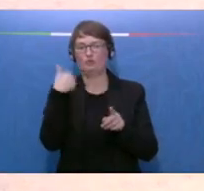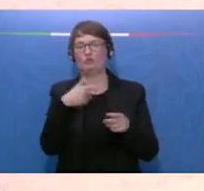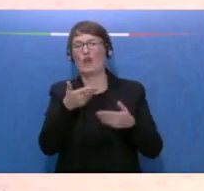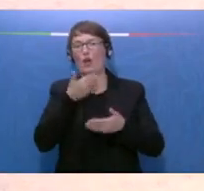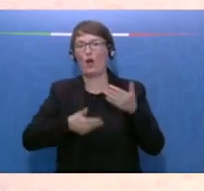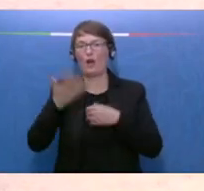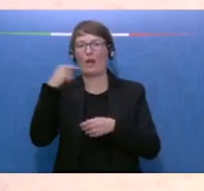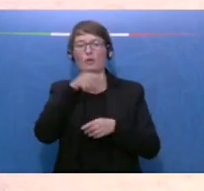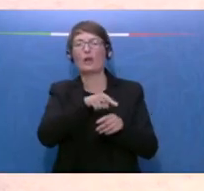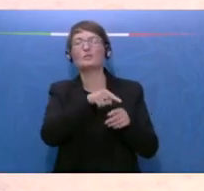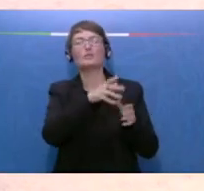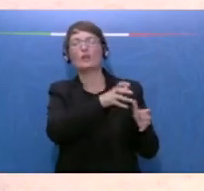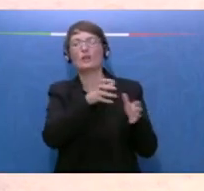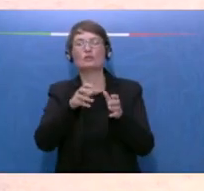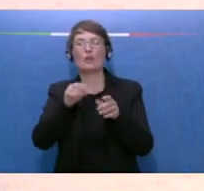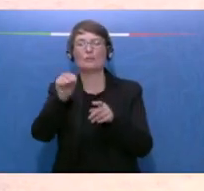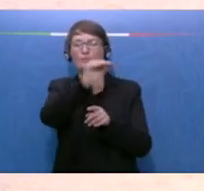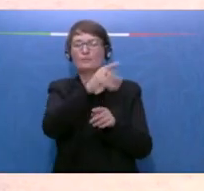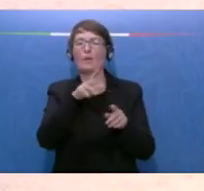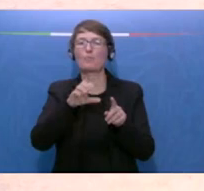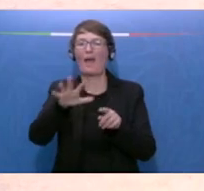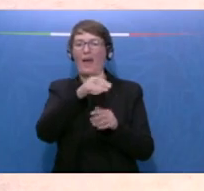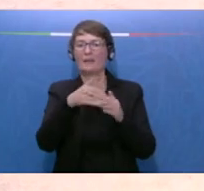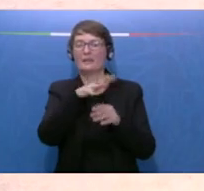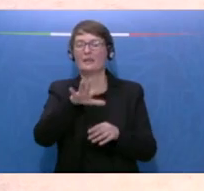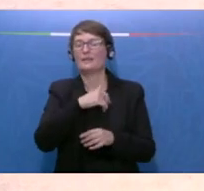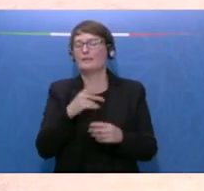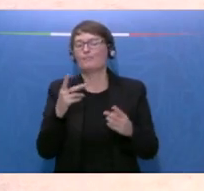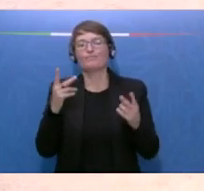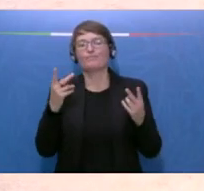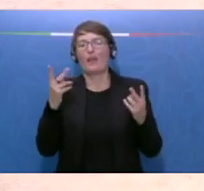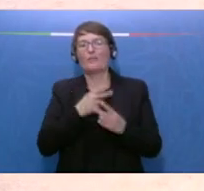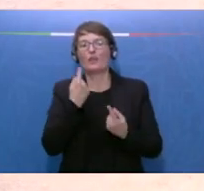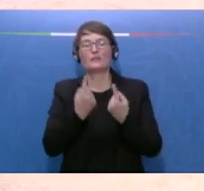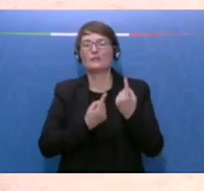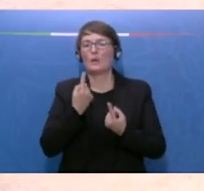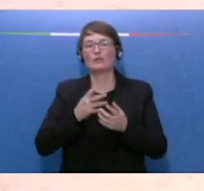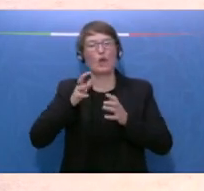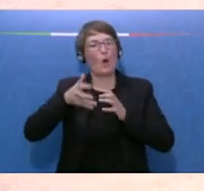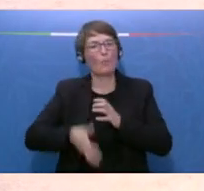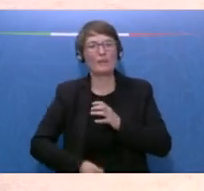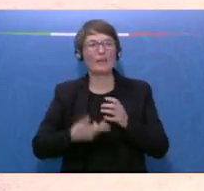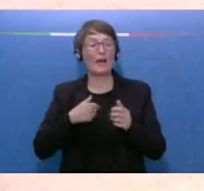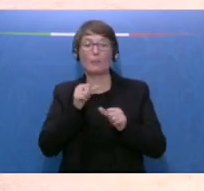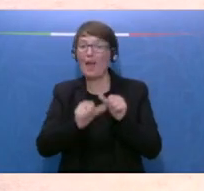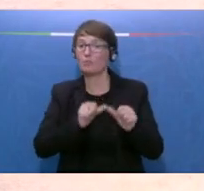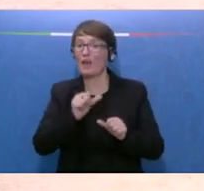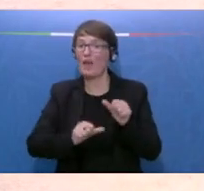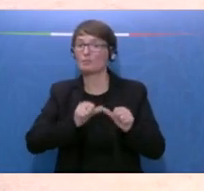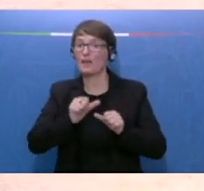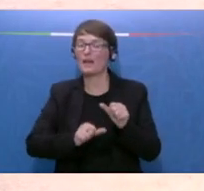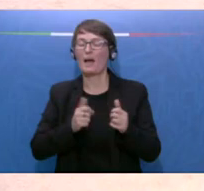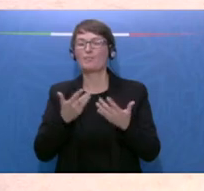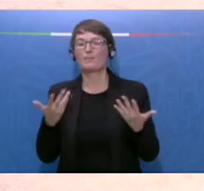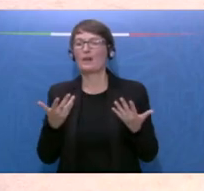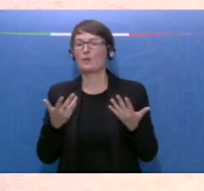nella regione insomma è una realtà in complicata in gran movimento ma di nuovo l'impressione che